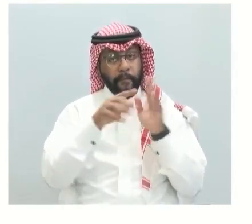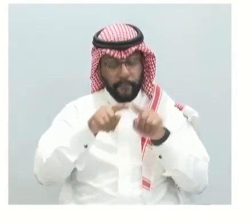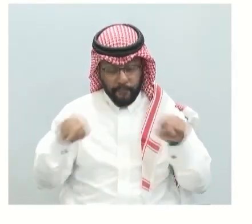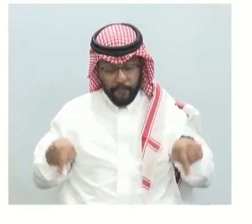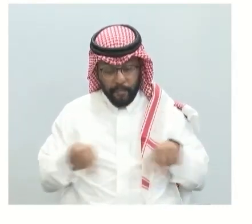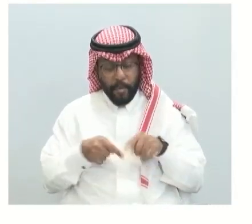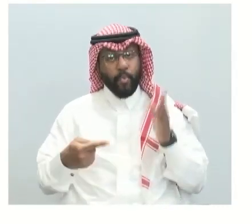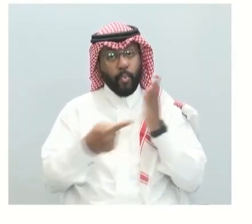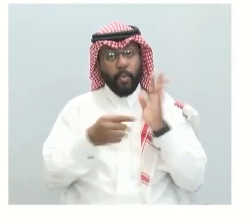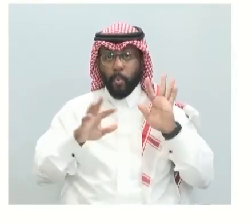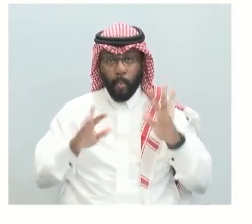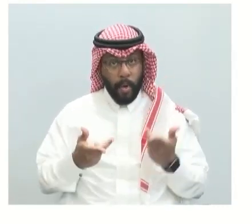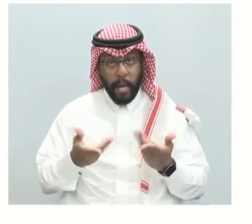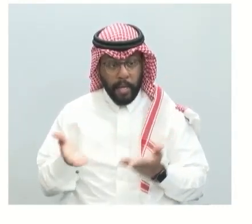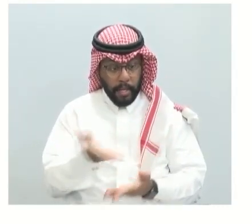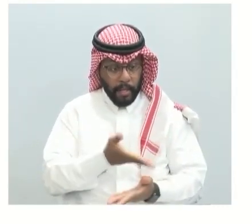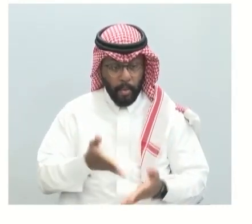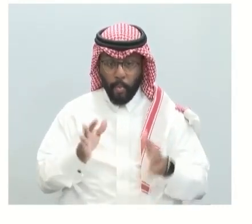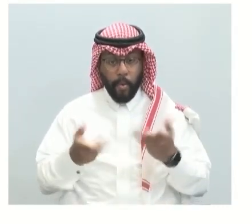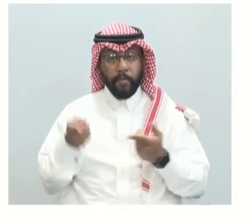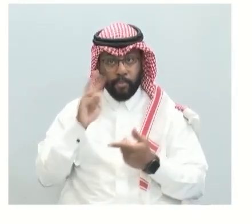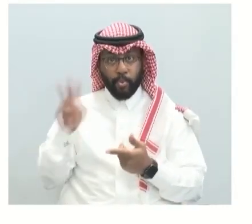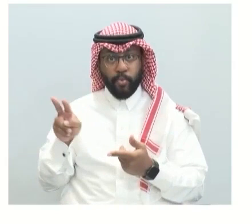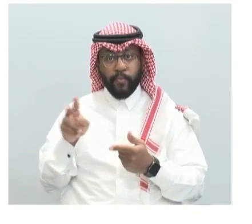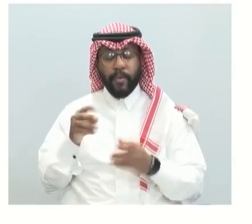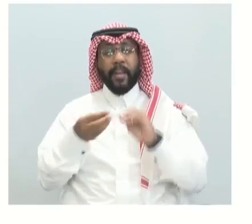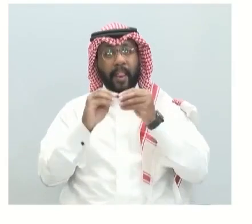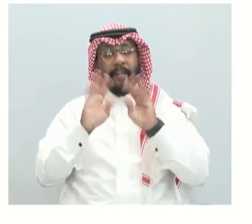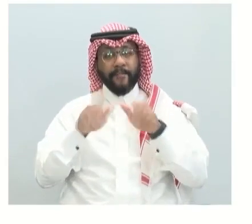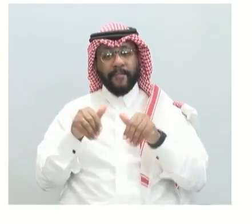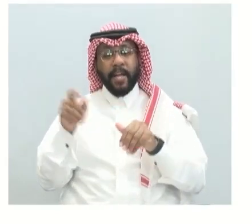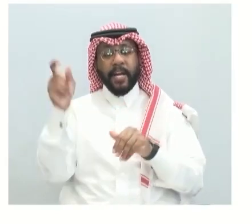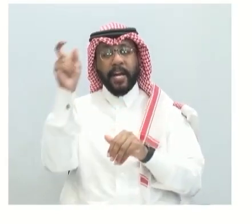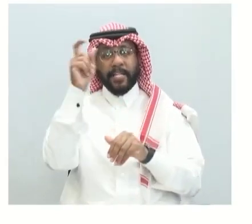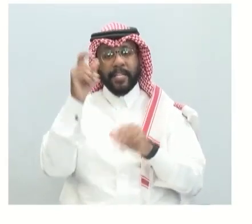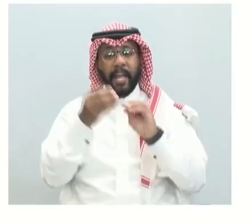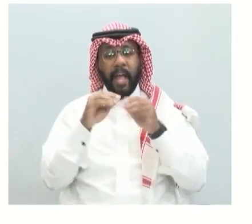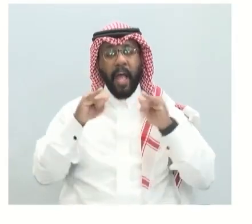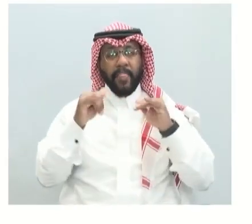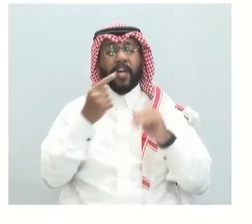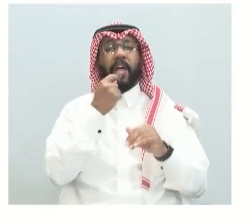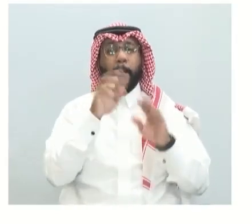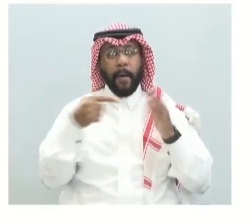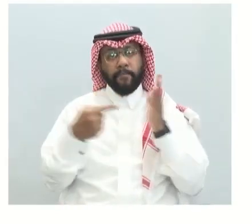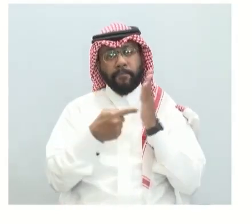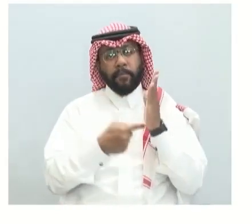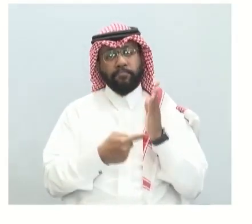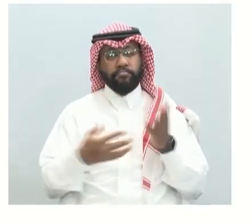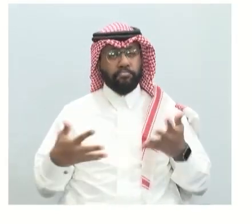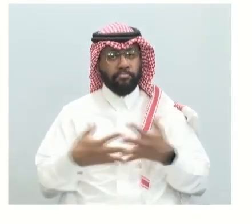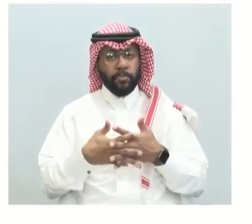بالمايكروفون والمكبرات الصوت في جهاز الحاسب نجدها موجوده في جهاز الحاسب بهذه الصوره ونستطيع ادخال